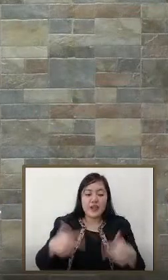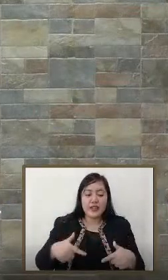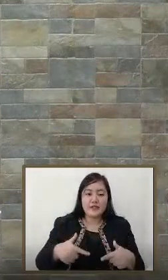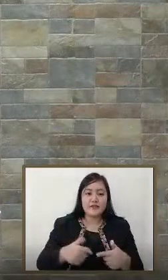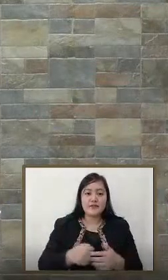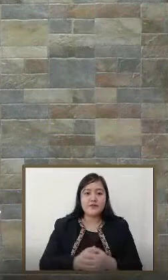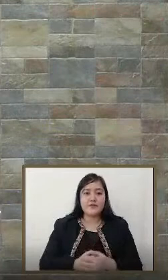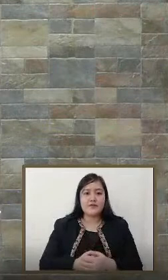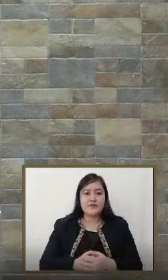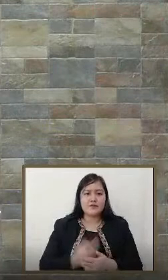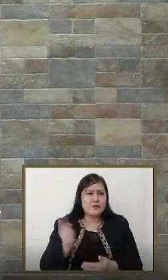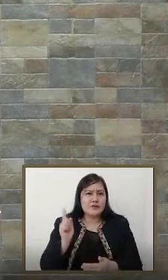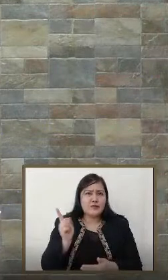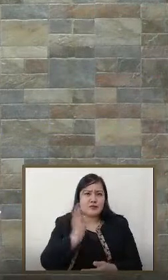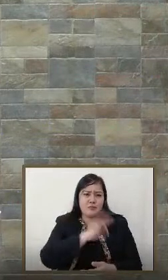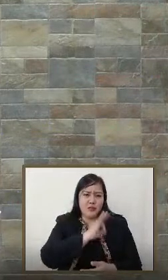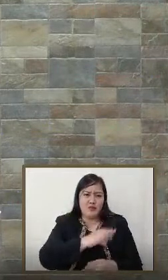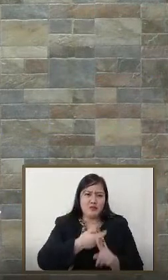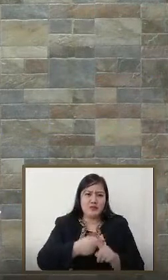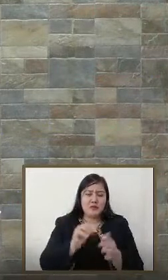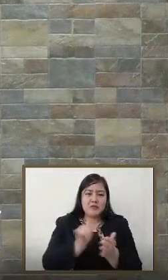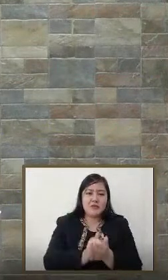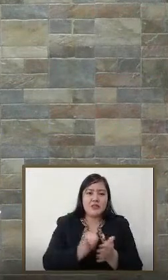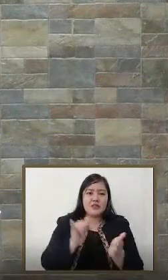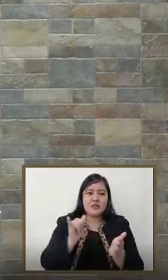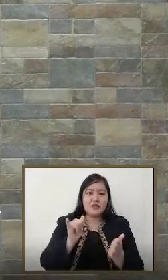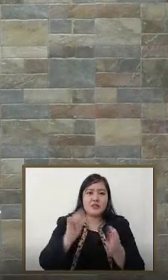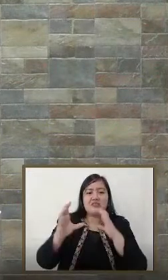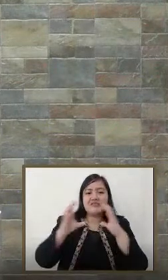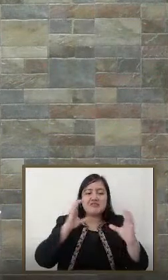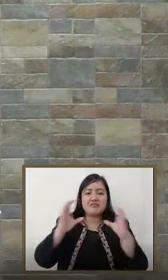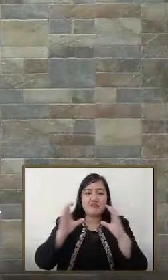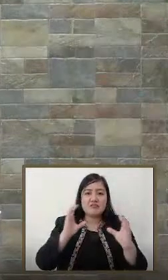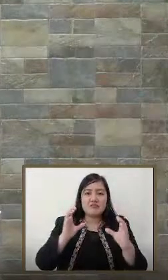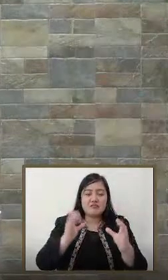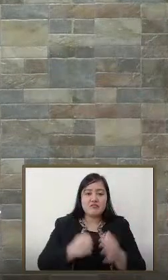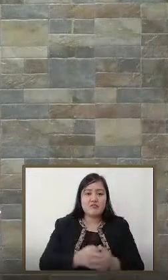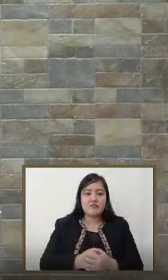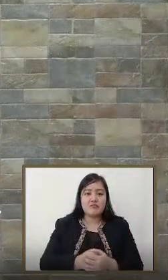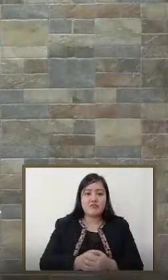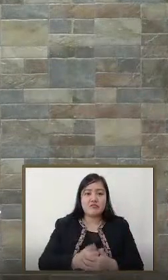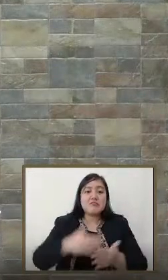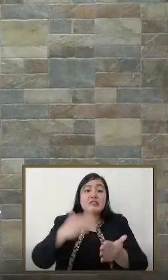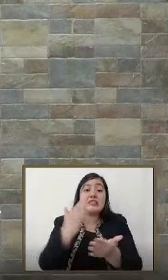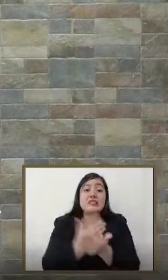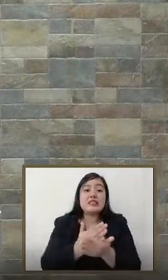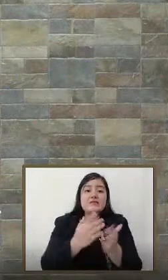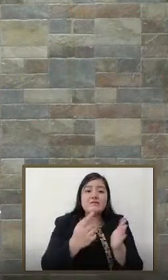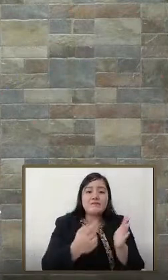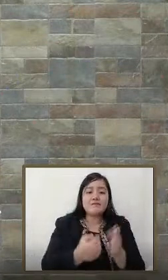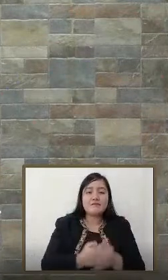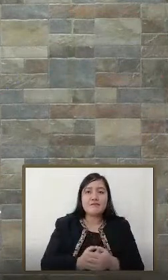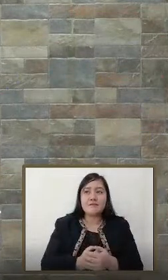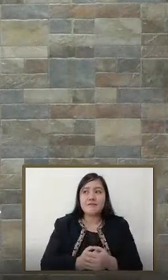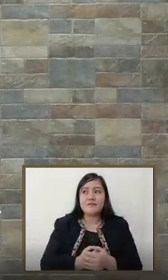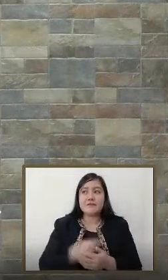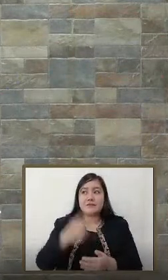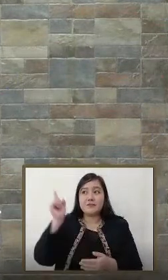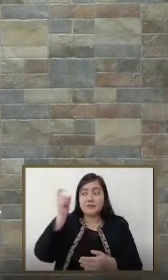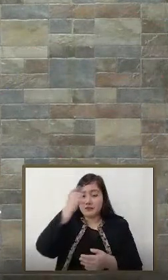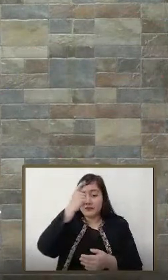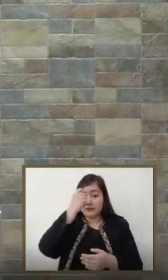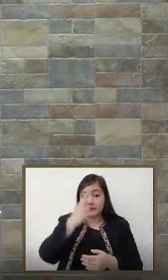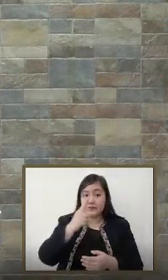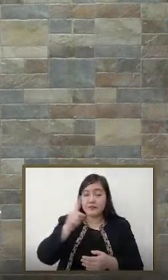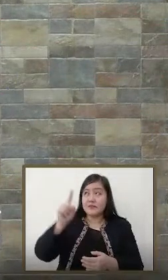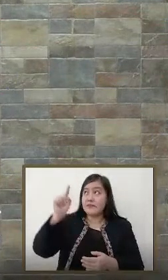usapan na ganun? Stop it. Lalo-lalo na sa media. You know, you understand, kanina nagte-testimony rito si Jenny. Yeah,